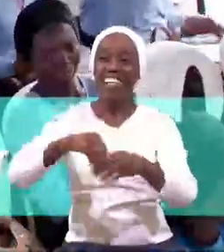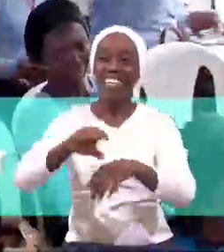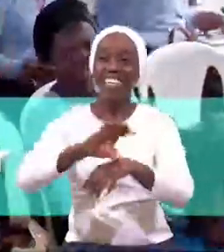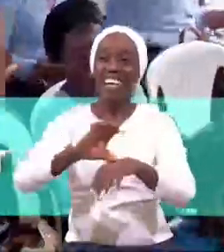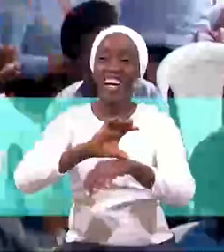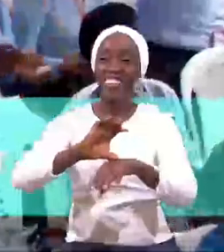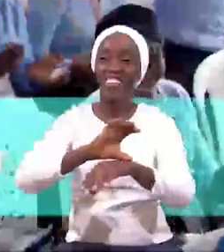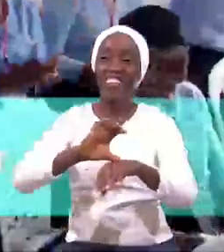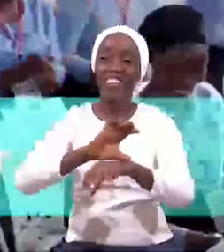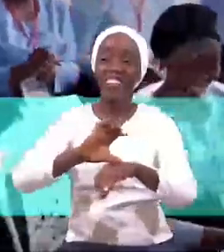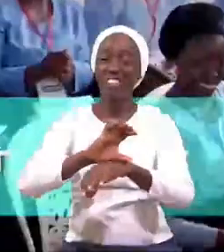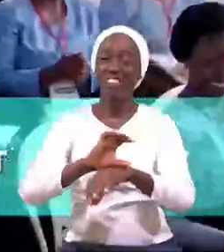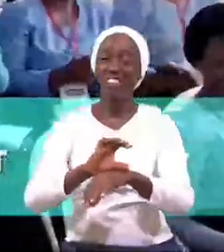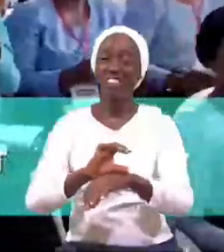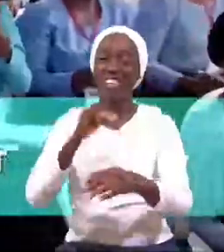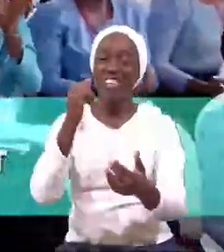L'onction au Cameroun.